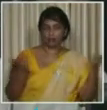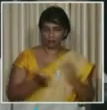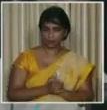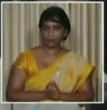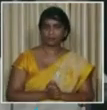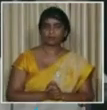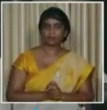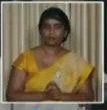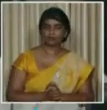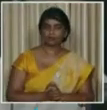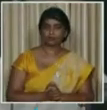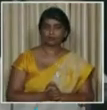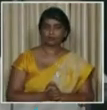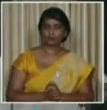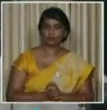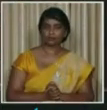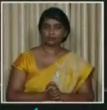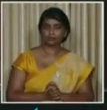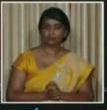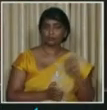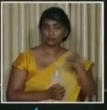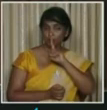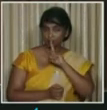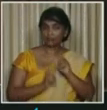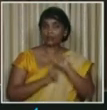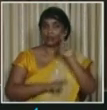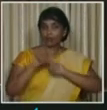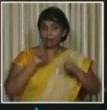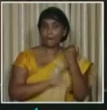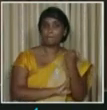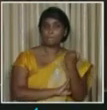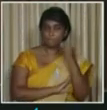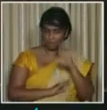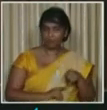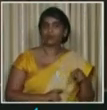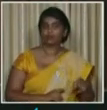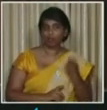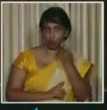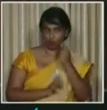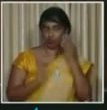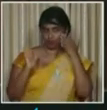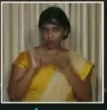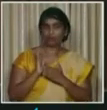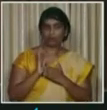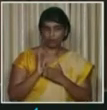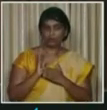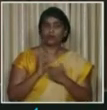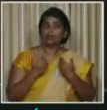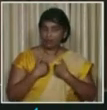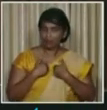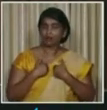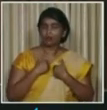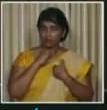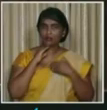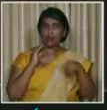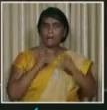මෙතුමා කිව්වා පාර්ලිමේන්තුවටයි බලය තියෙන්නේ කියලා මුදල් සම්බන්ධයෙන්. ඒකයි අපි